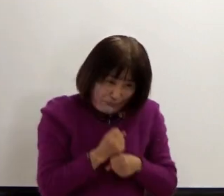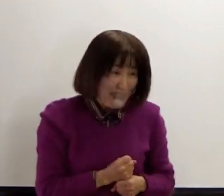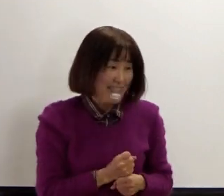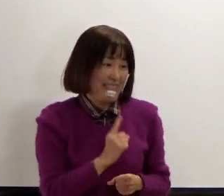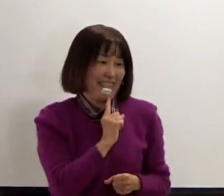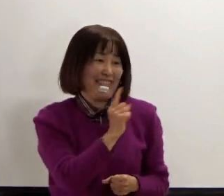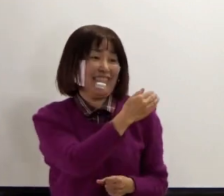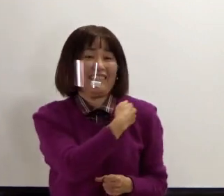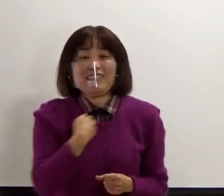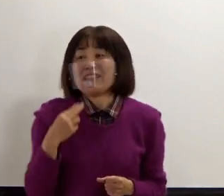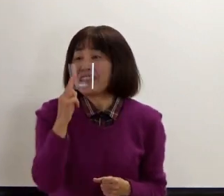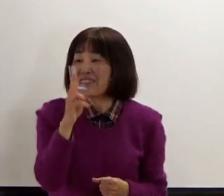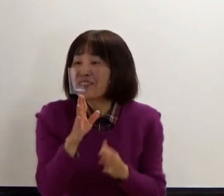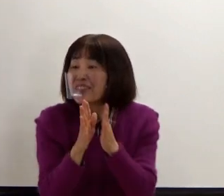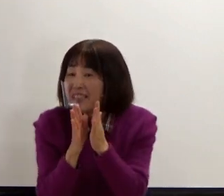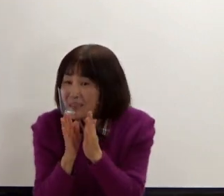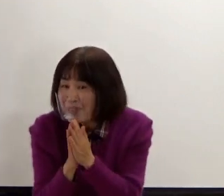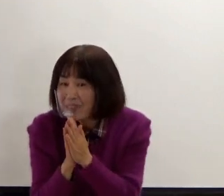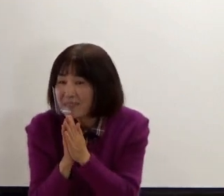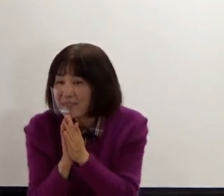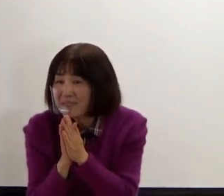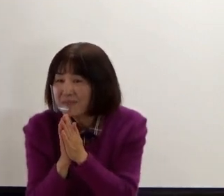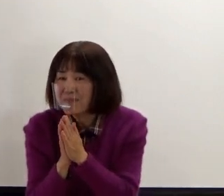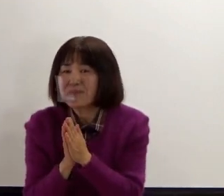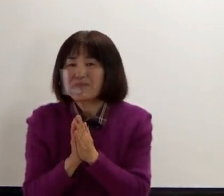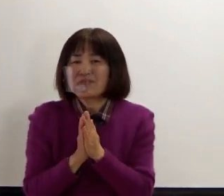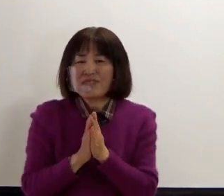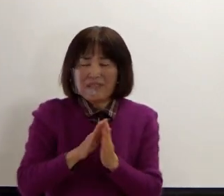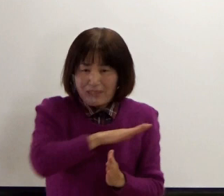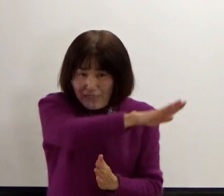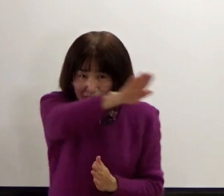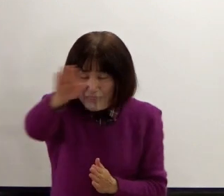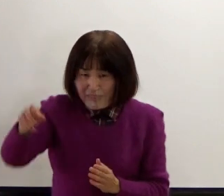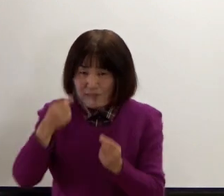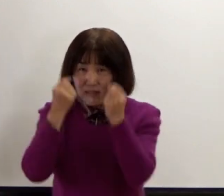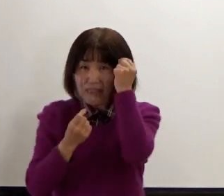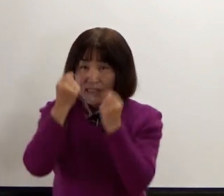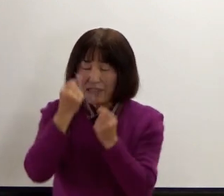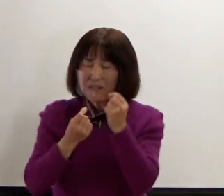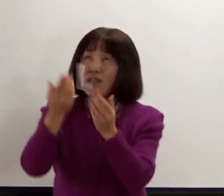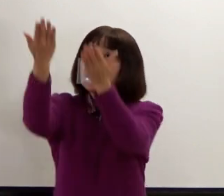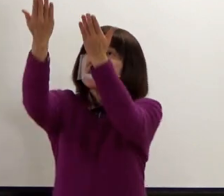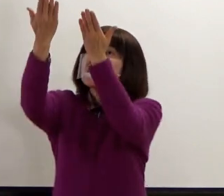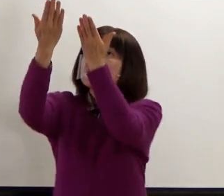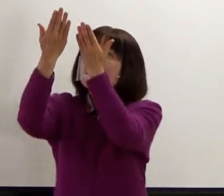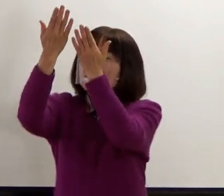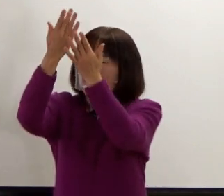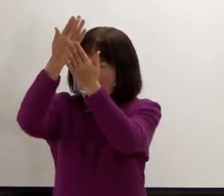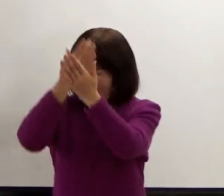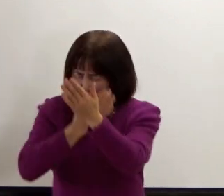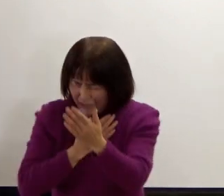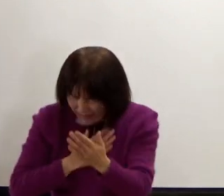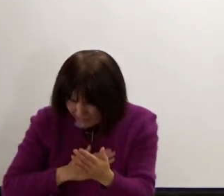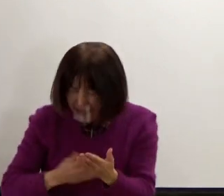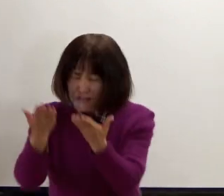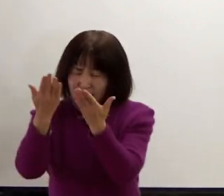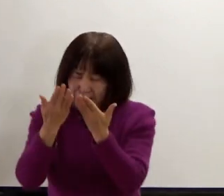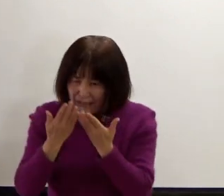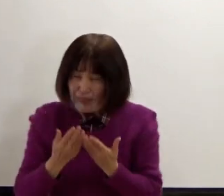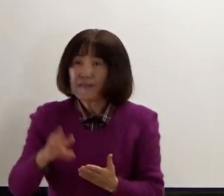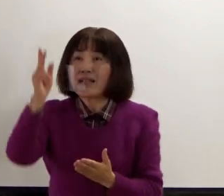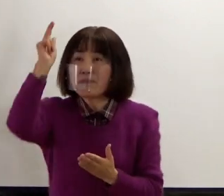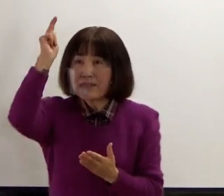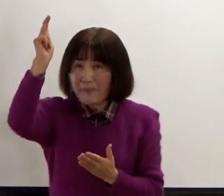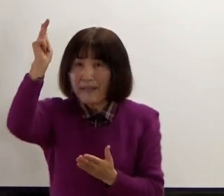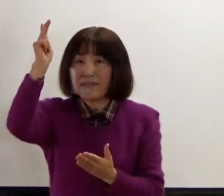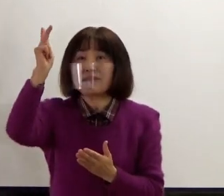ず私たちのこの嘆きを、ご存知である主が慰めてくださり、いやその何倍